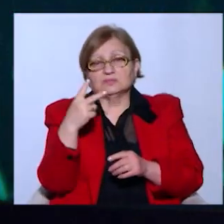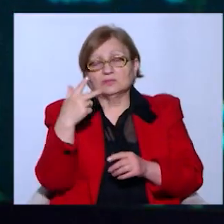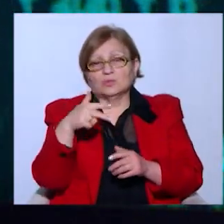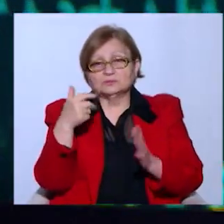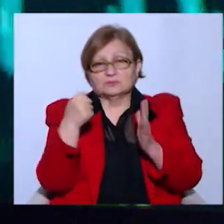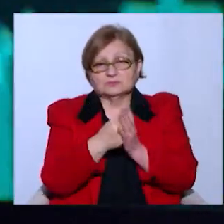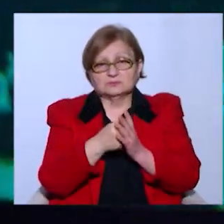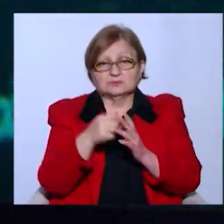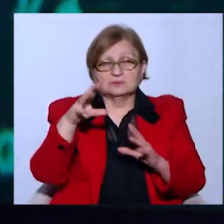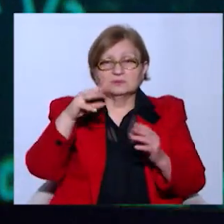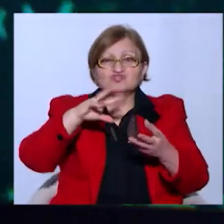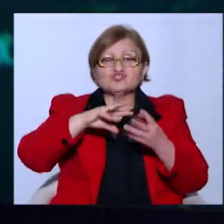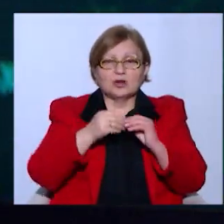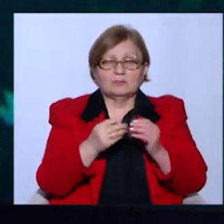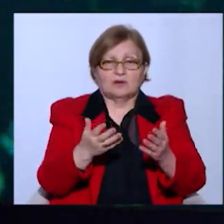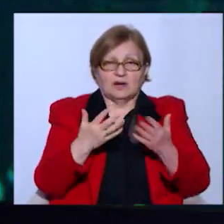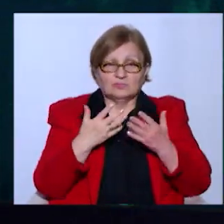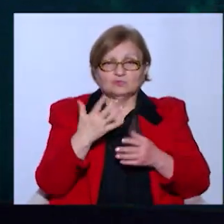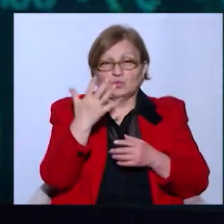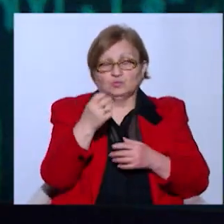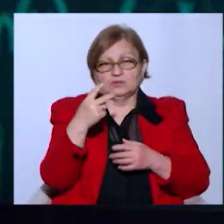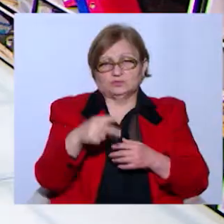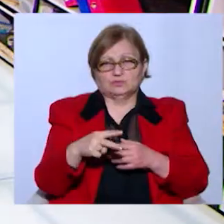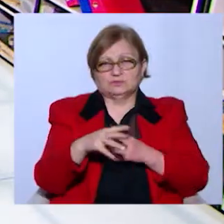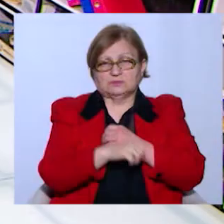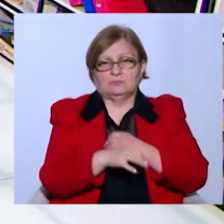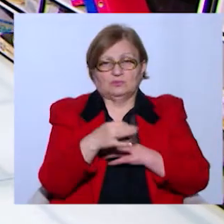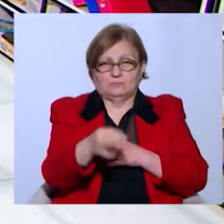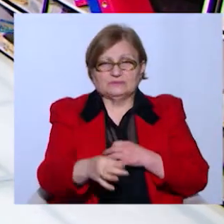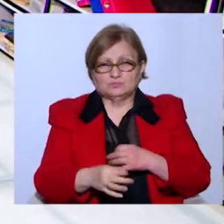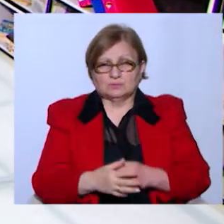წევრამდე ჩათვლით წევრების ჯამი გამოდის მოკლედ 520.